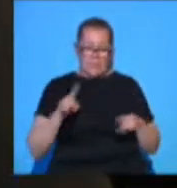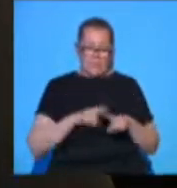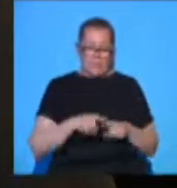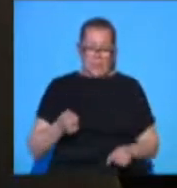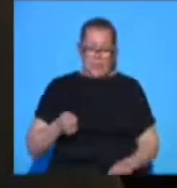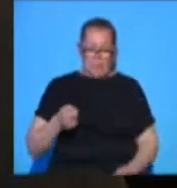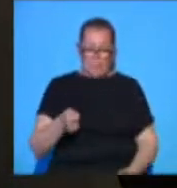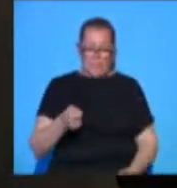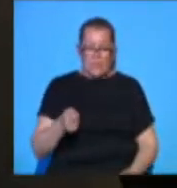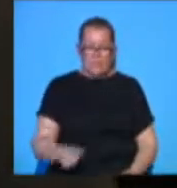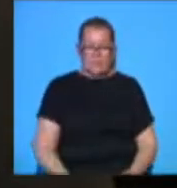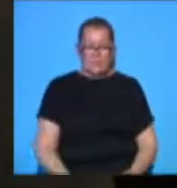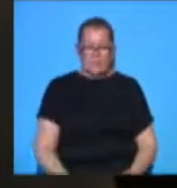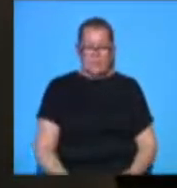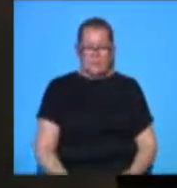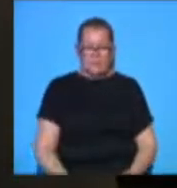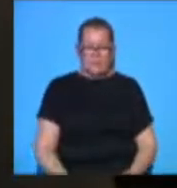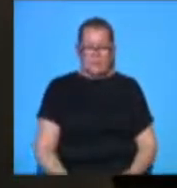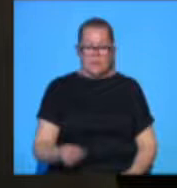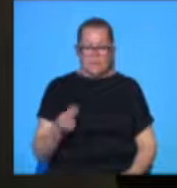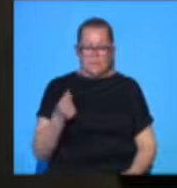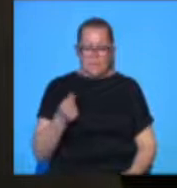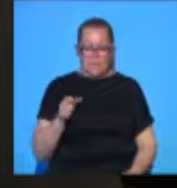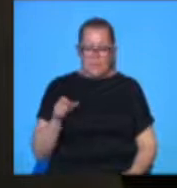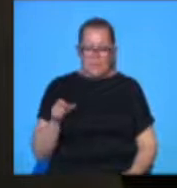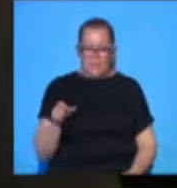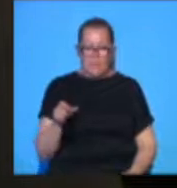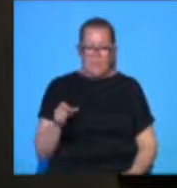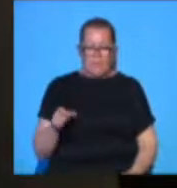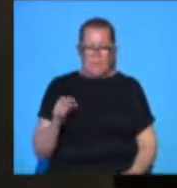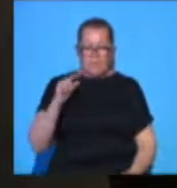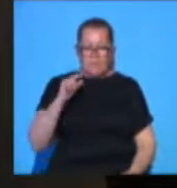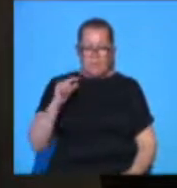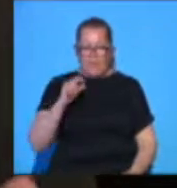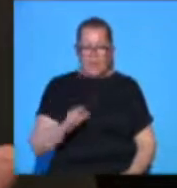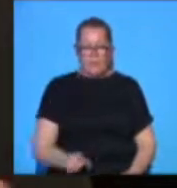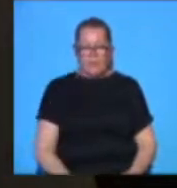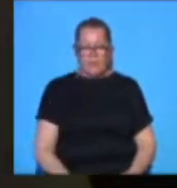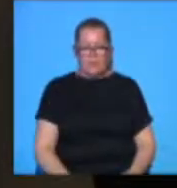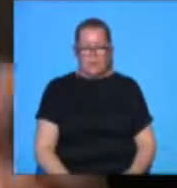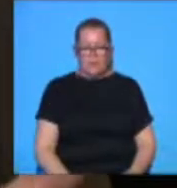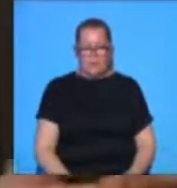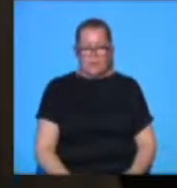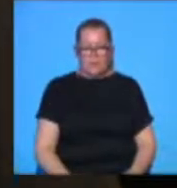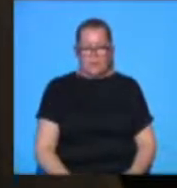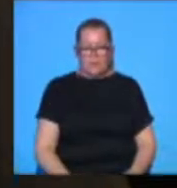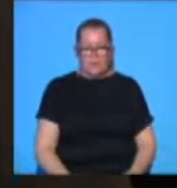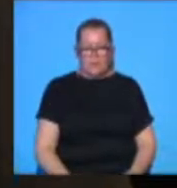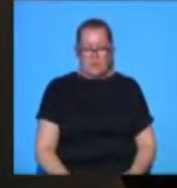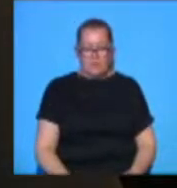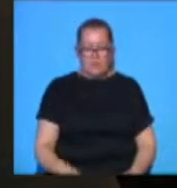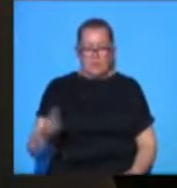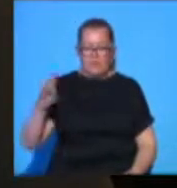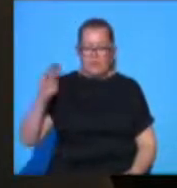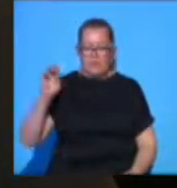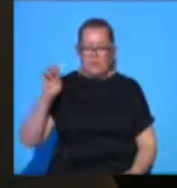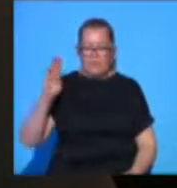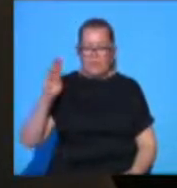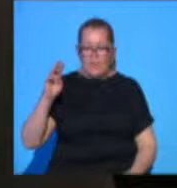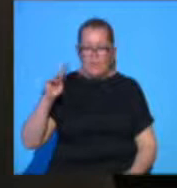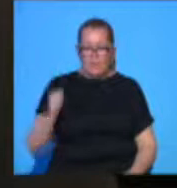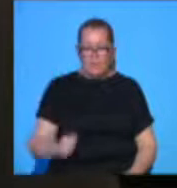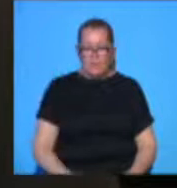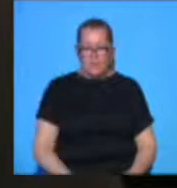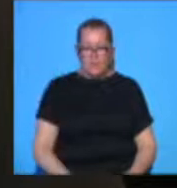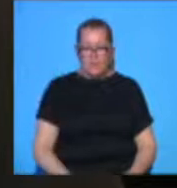Prețul biletelor este foarte mic comparativ cu ce ar însemna să plătești, de exemplu, să-l iau pe Robert Lepage, cel cu